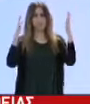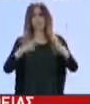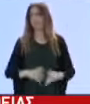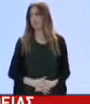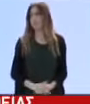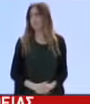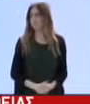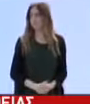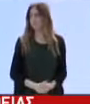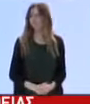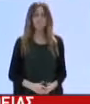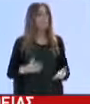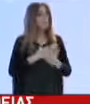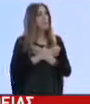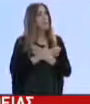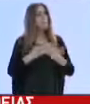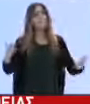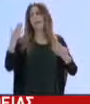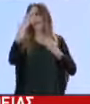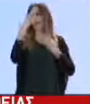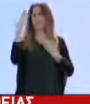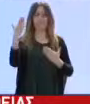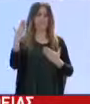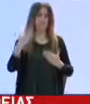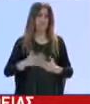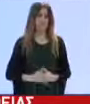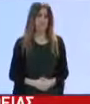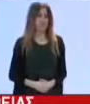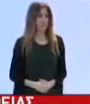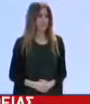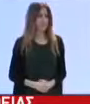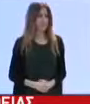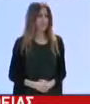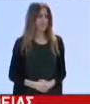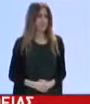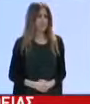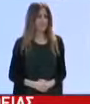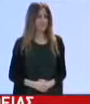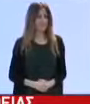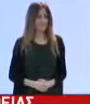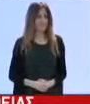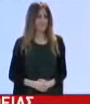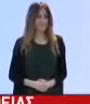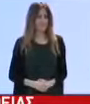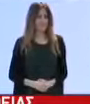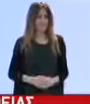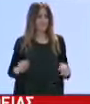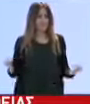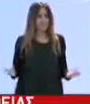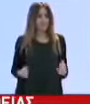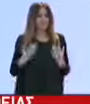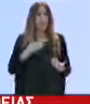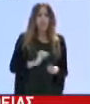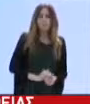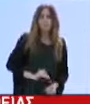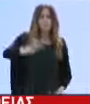Είχα τη μεγάλη τύχη και τολμώ να πω και το μεγάλο προνόμιο να μεγαλώσω σε μια σπουδαία πολιτική